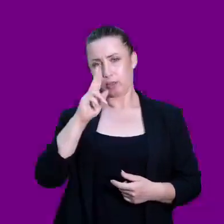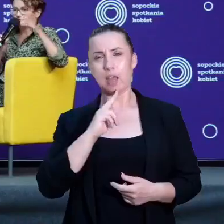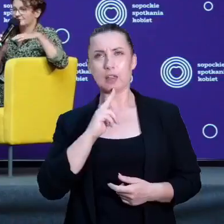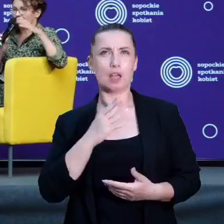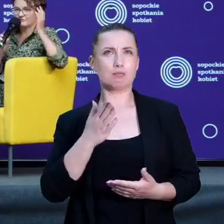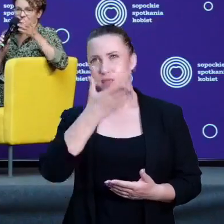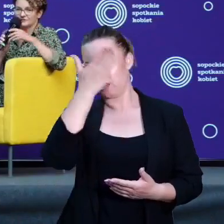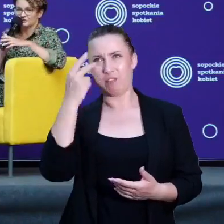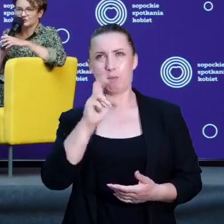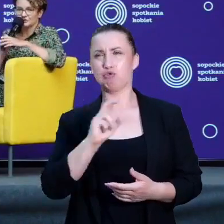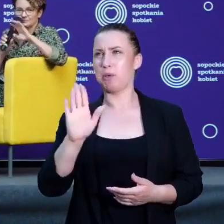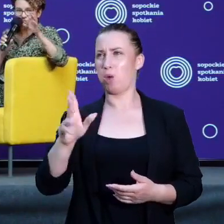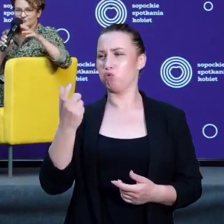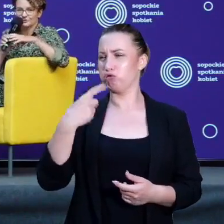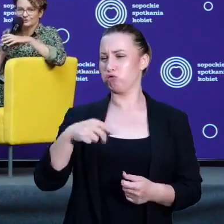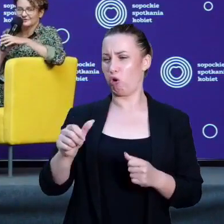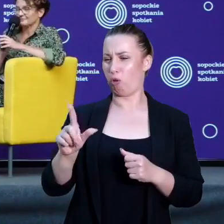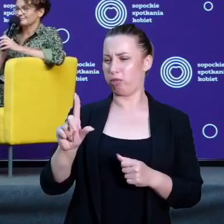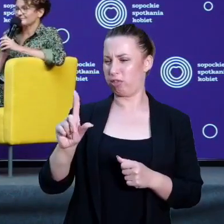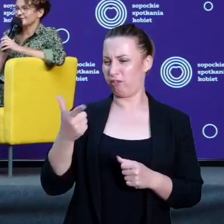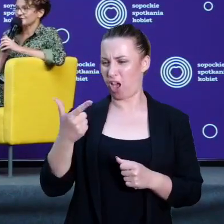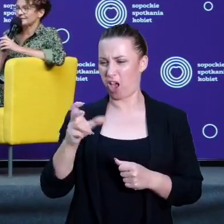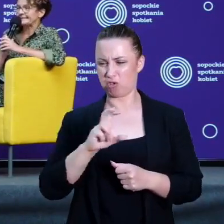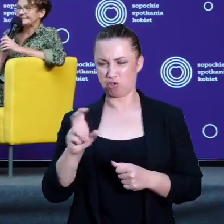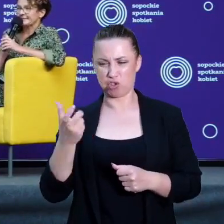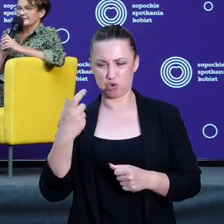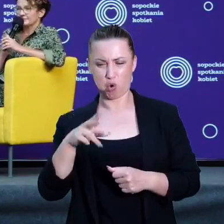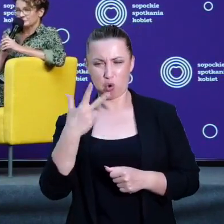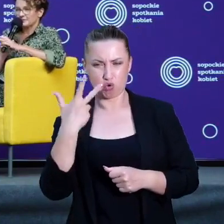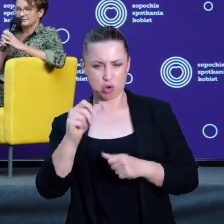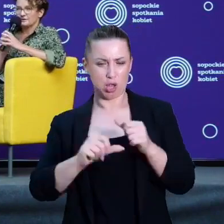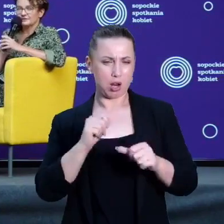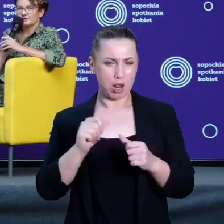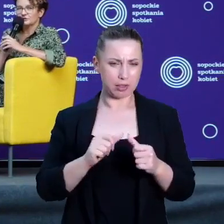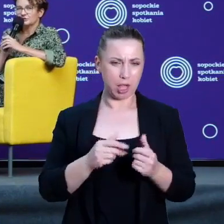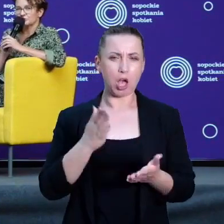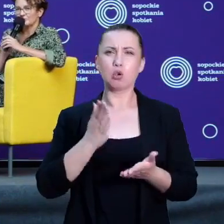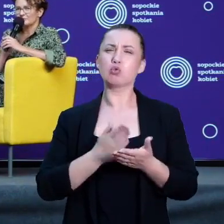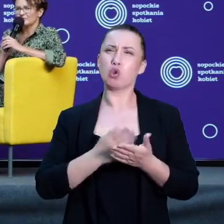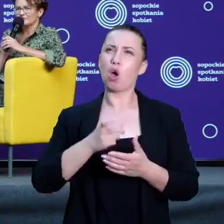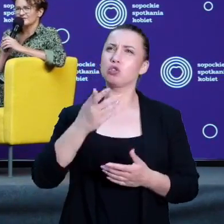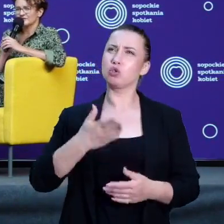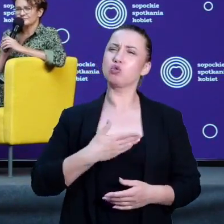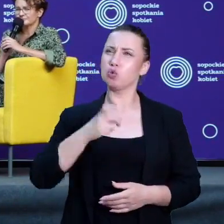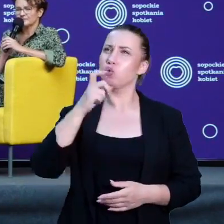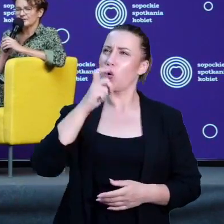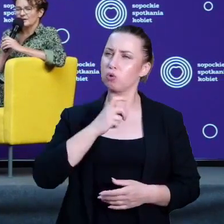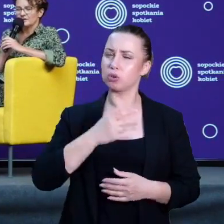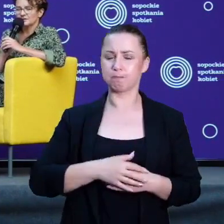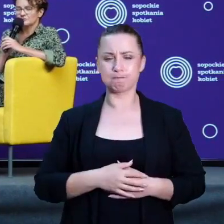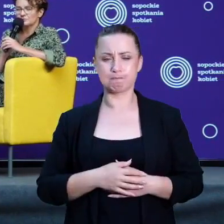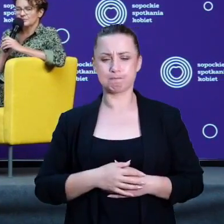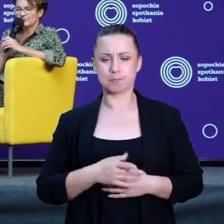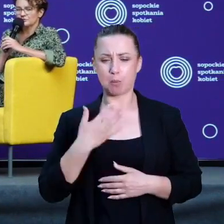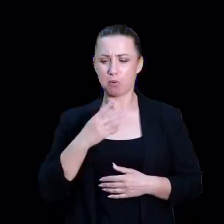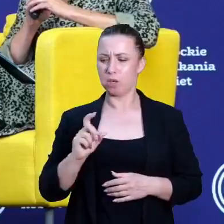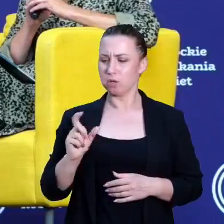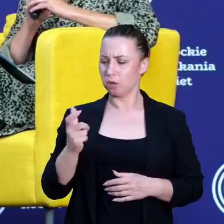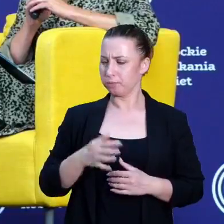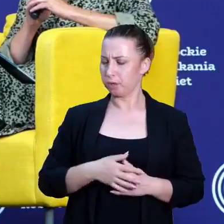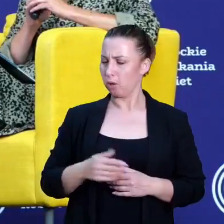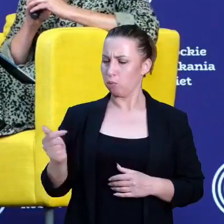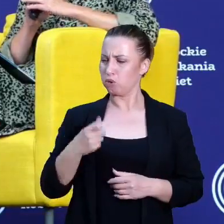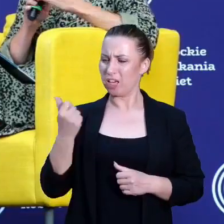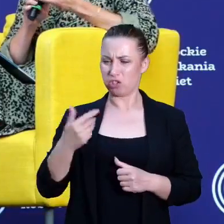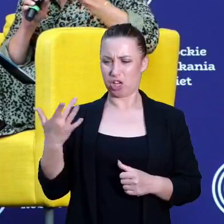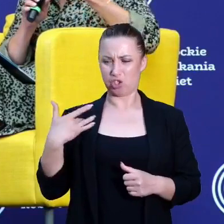już, nie pamiętam, 2 czy 103, bo to już się tam miesza. Już tak trochę się gorzej czuł, ale mówi, wiesz co, jeszcze muszę